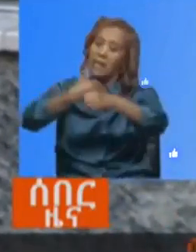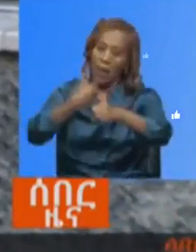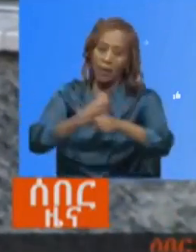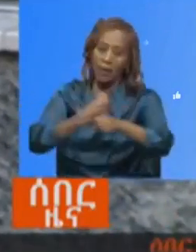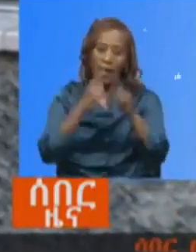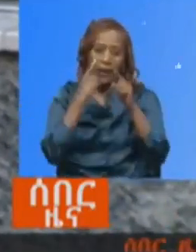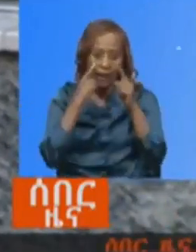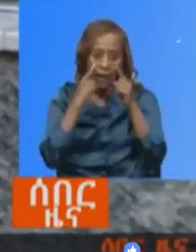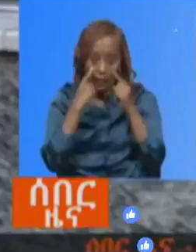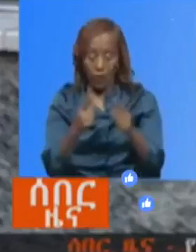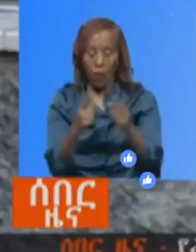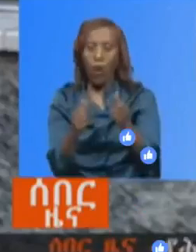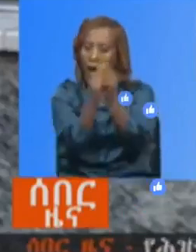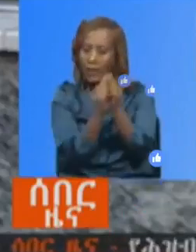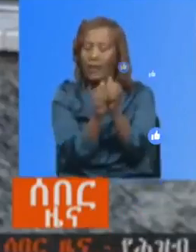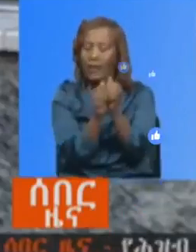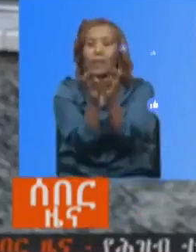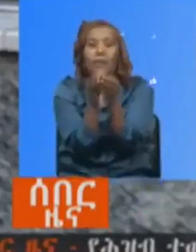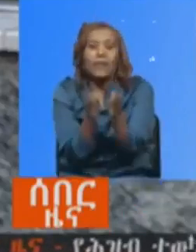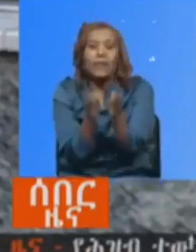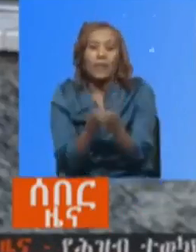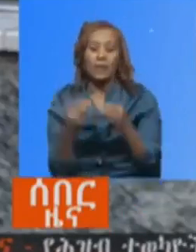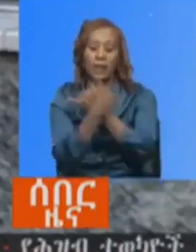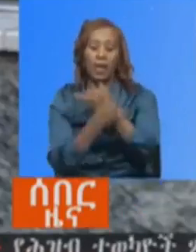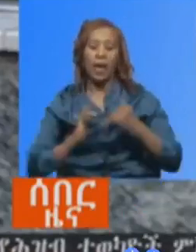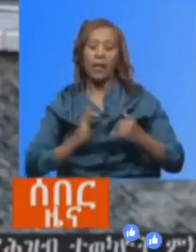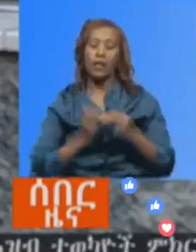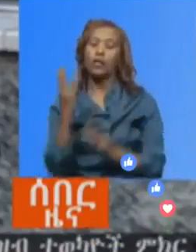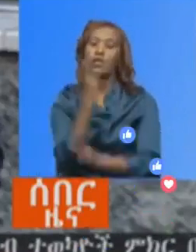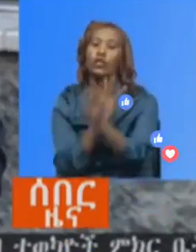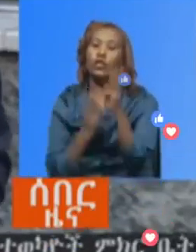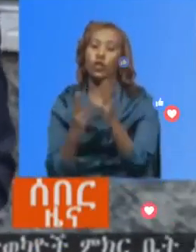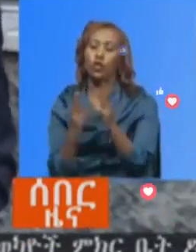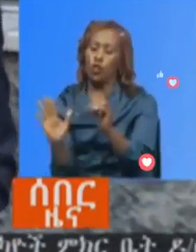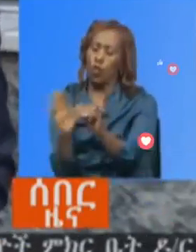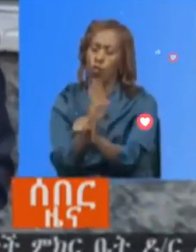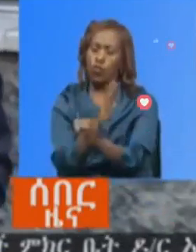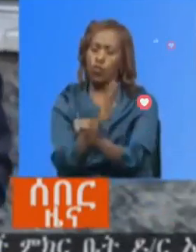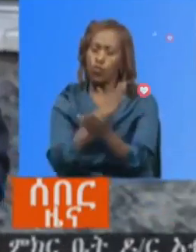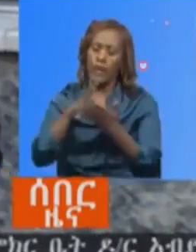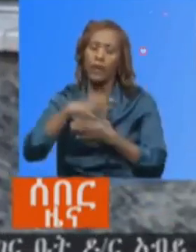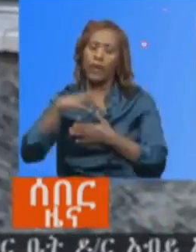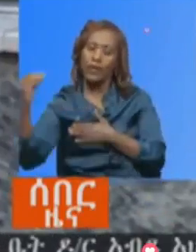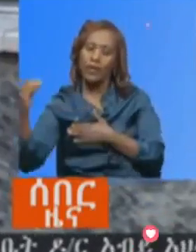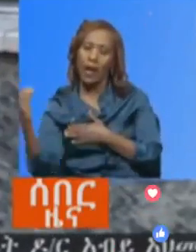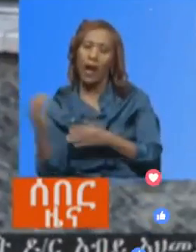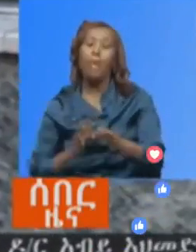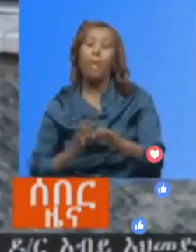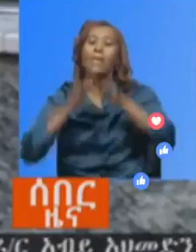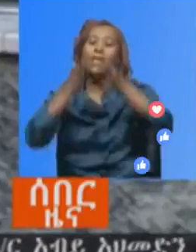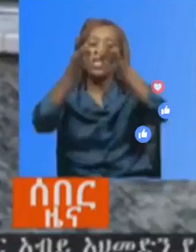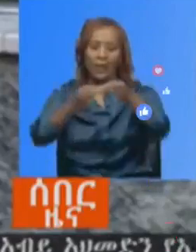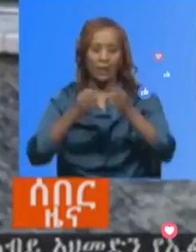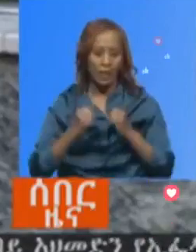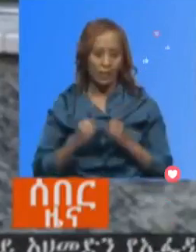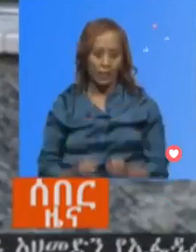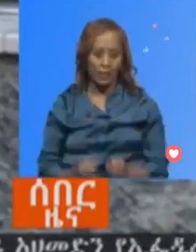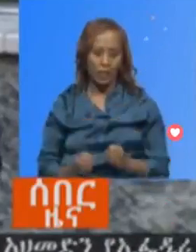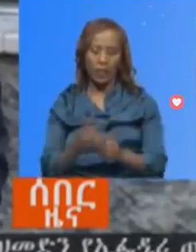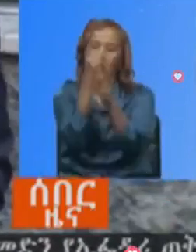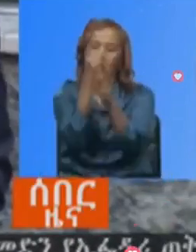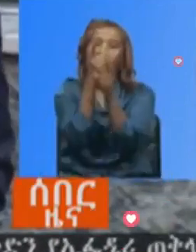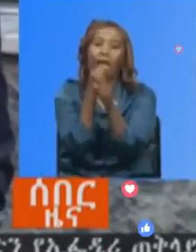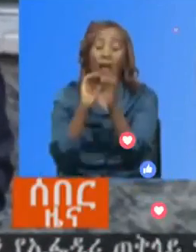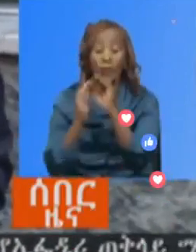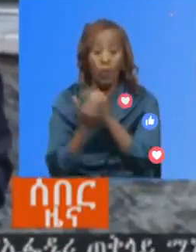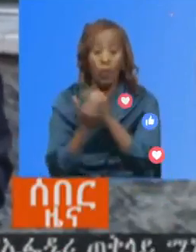የታየው አንድነትና መሰባሰብ የሀገራችንን ችግሮች በሙሉ መቅረፍና መሻገር እንደምንችል ያረጋገጠልን